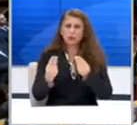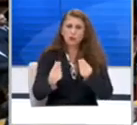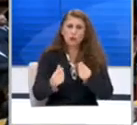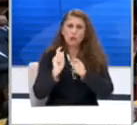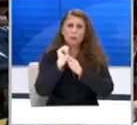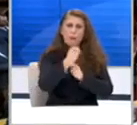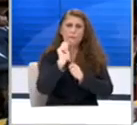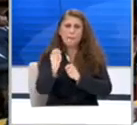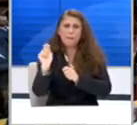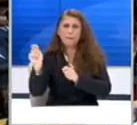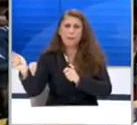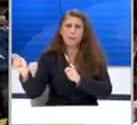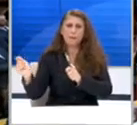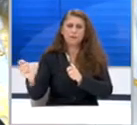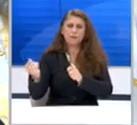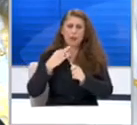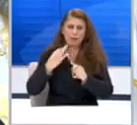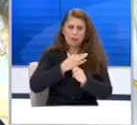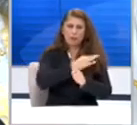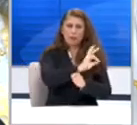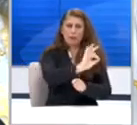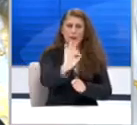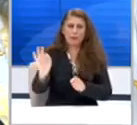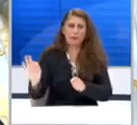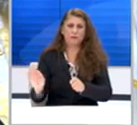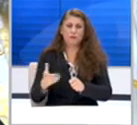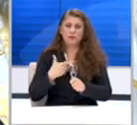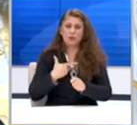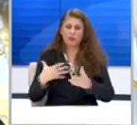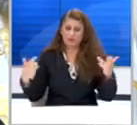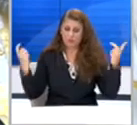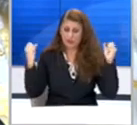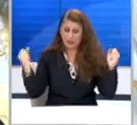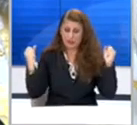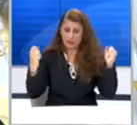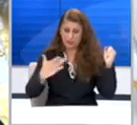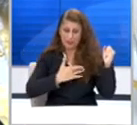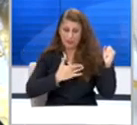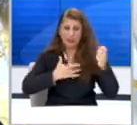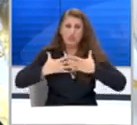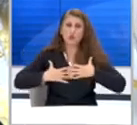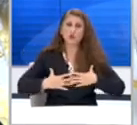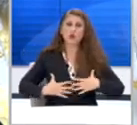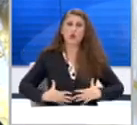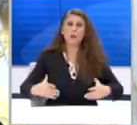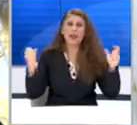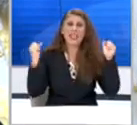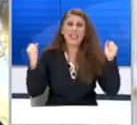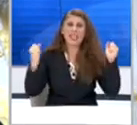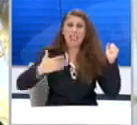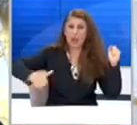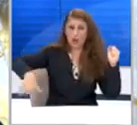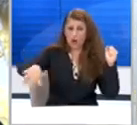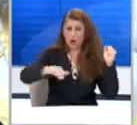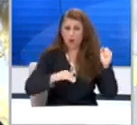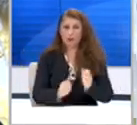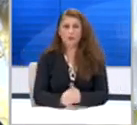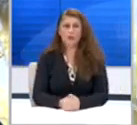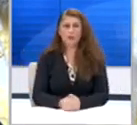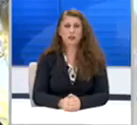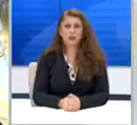κεραντισμού. Και γενέστο ημίν Κύριε, εις υγείαν ψυχήστε και σώματος. Σίγαρη